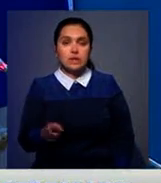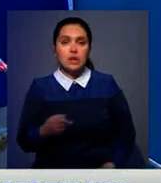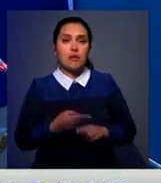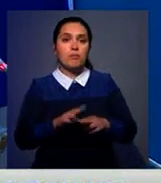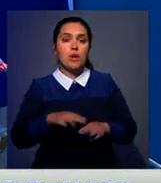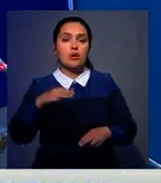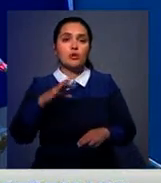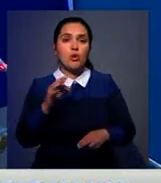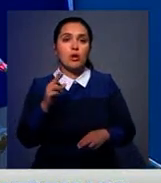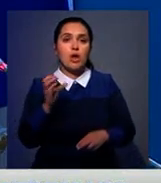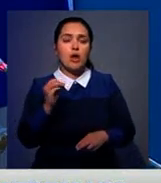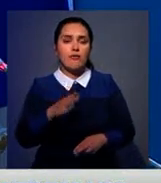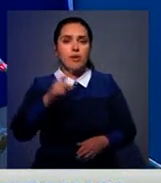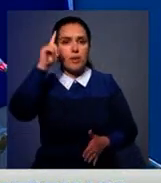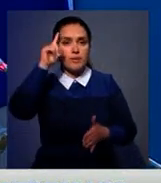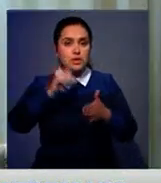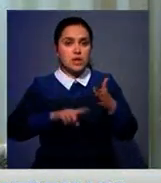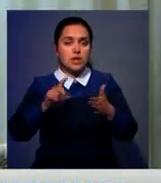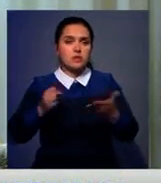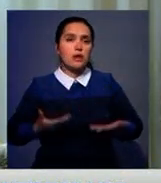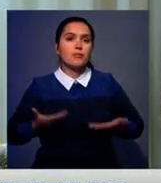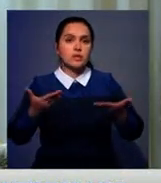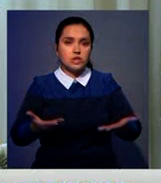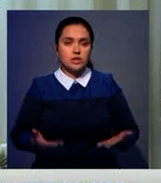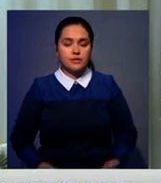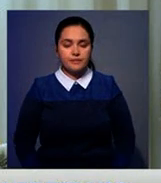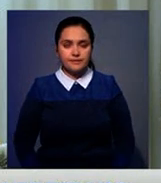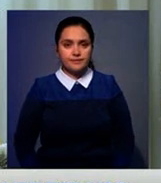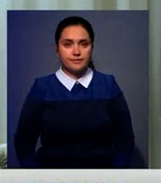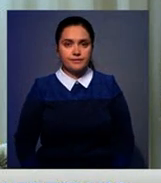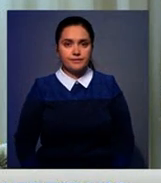Касым-Жомарту Токаеву признательность за приглашение.